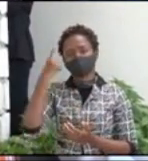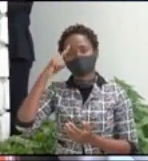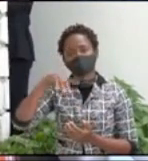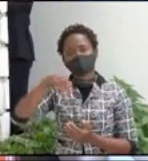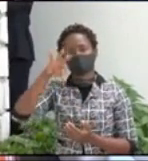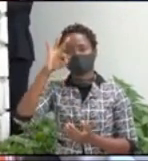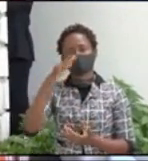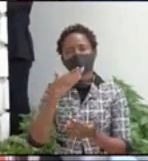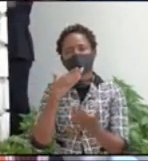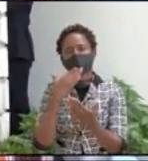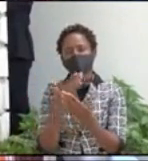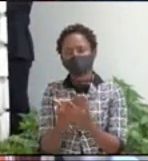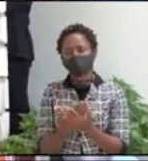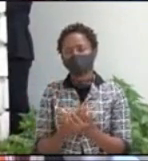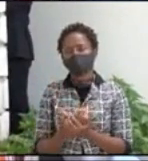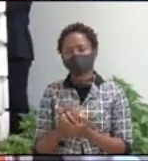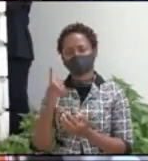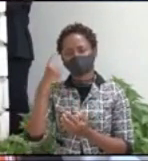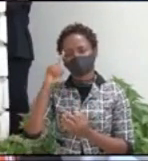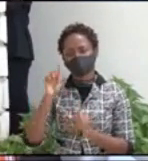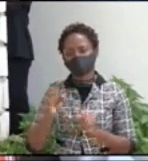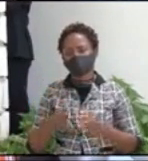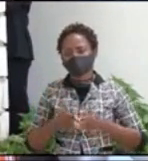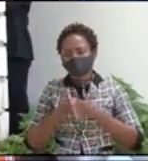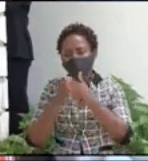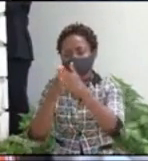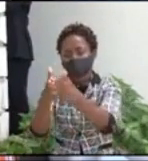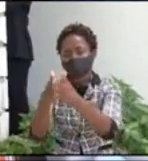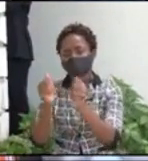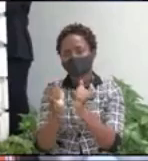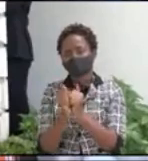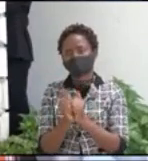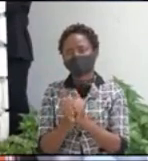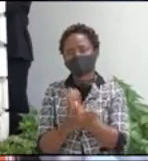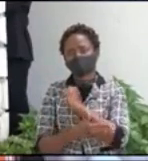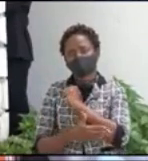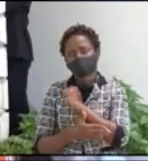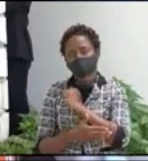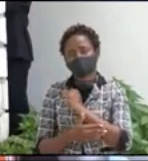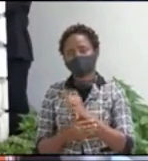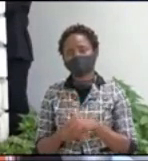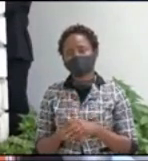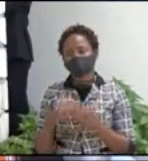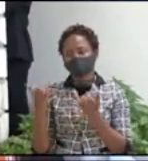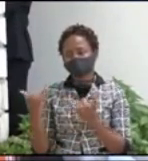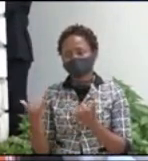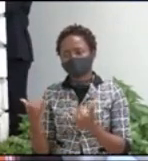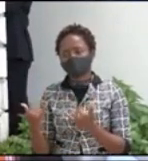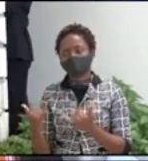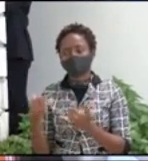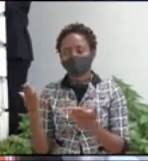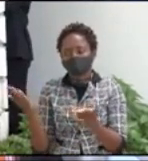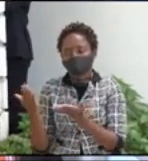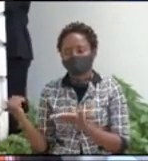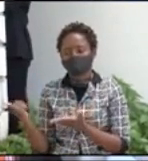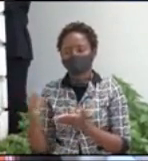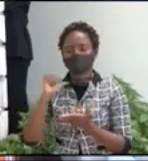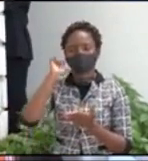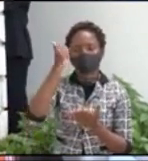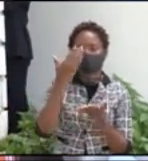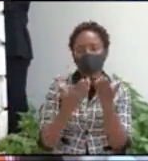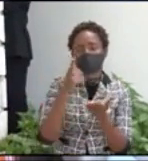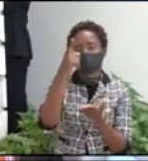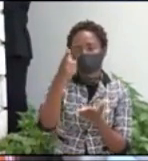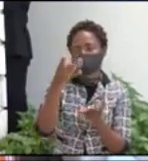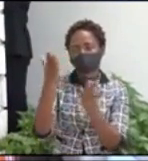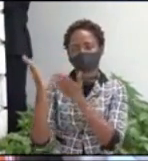bon genre, accord pour nous mettre le pays à dehors. Parce que côté mieux aujourd'hui, pas oublier demain, c'est où cap là? Parce que c'est dans la politique, oui.